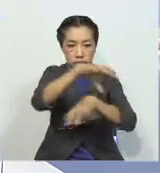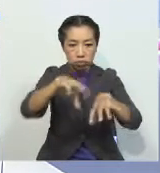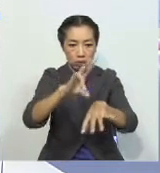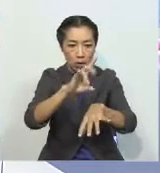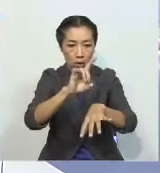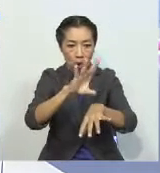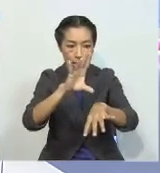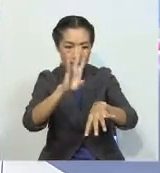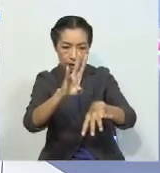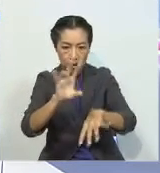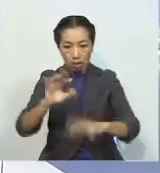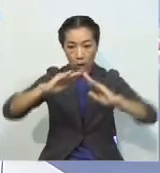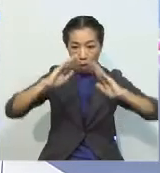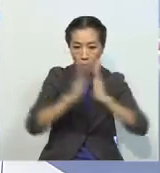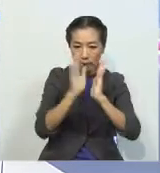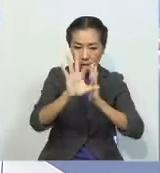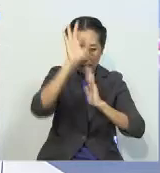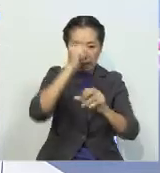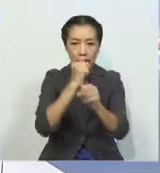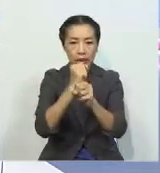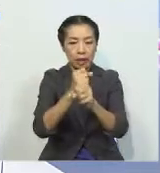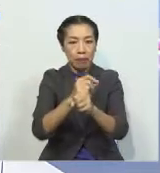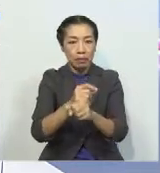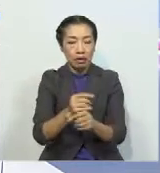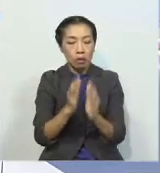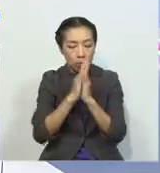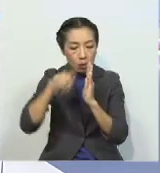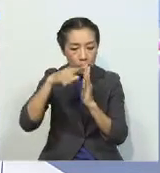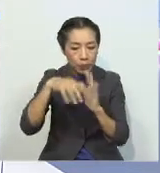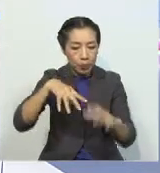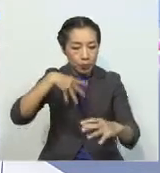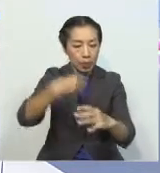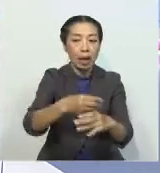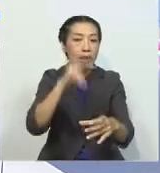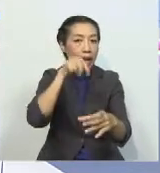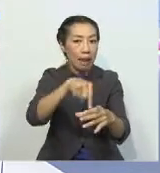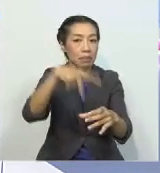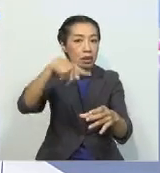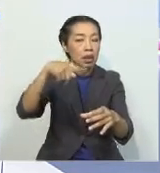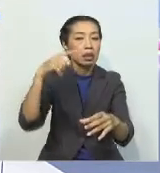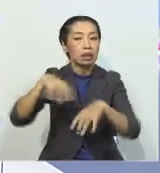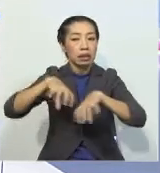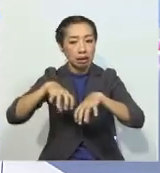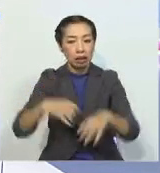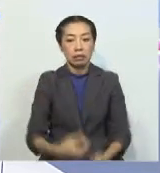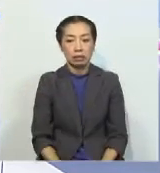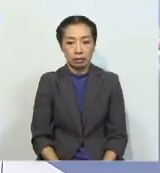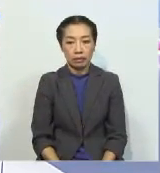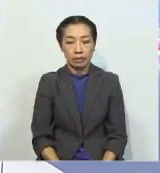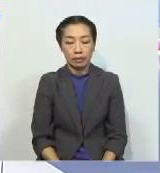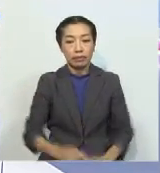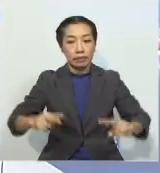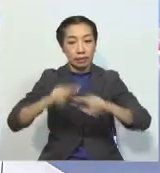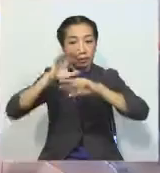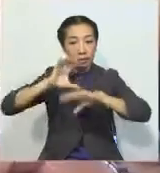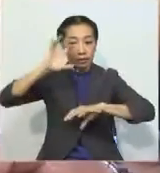และคัดเลือกวัดนะครับที่จะทำพิธีเสกน้ำศักดิ์สิทธิ์ด้วยซึ่งเป็นไปตามโบราณราชประเพณีครับพลเอกอนุพงษ์เผ่